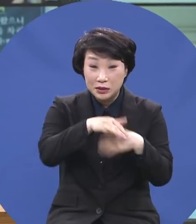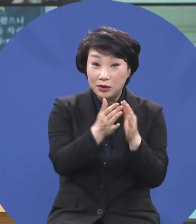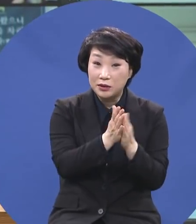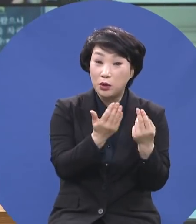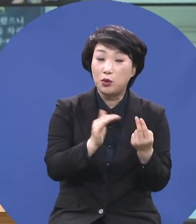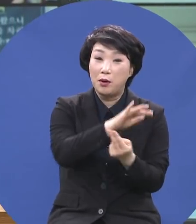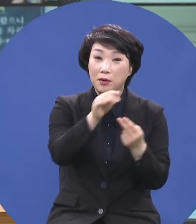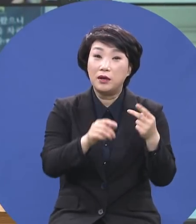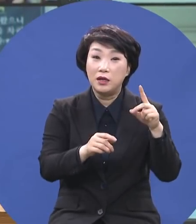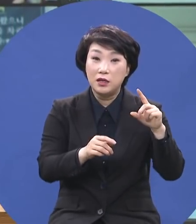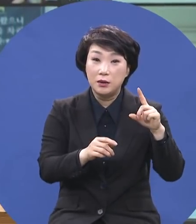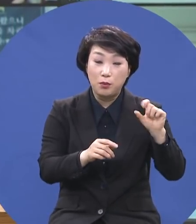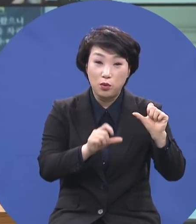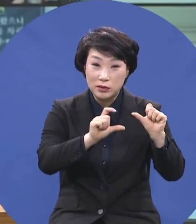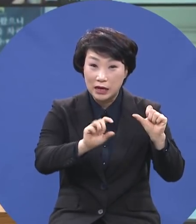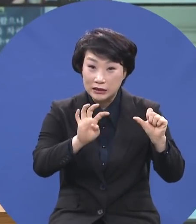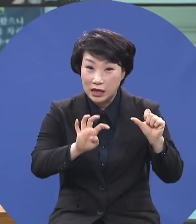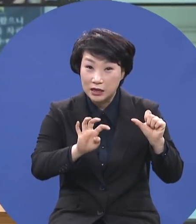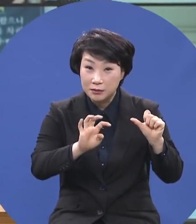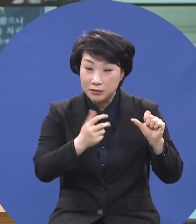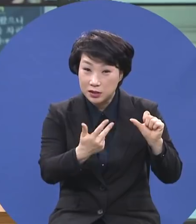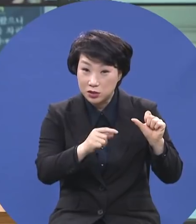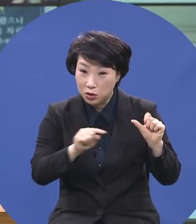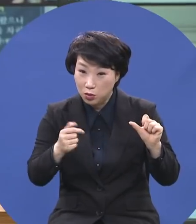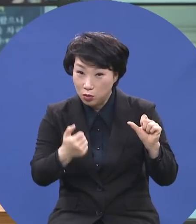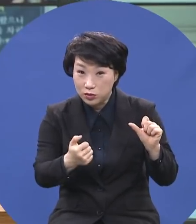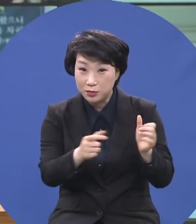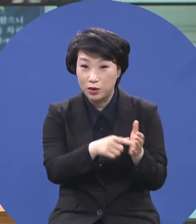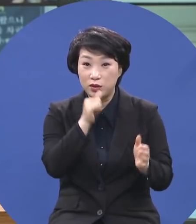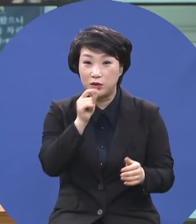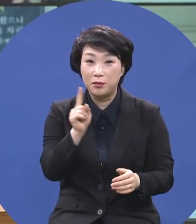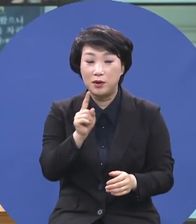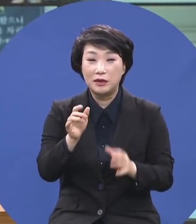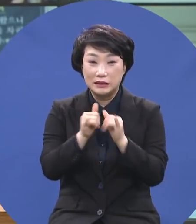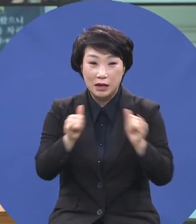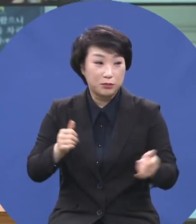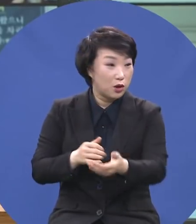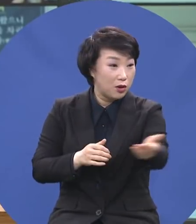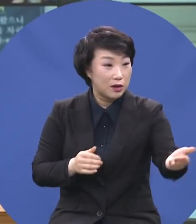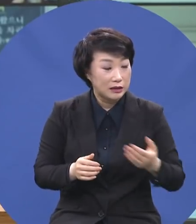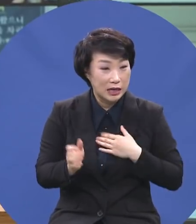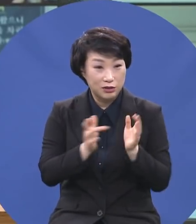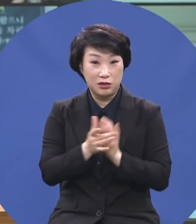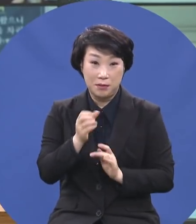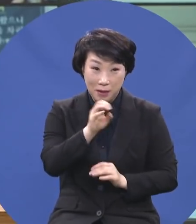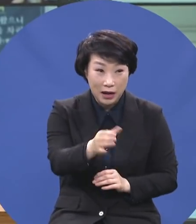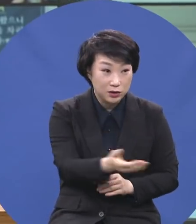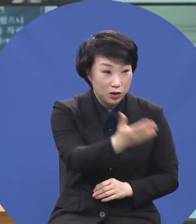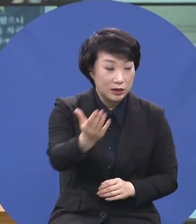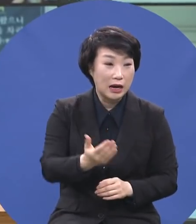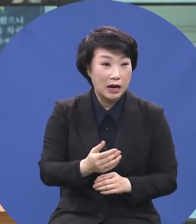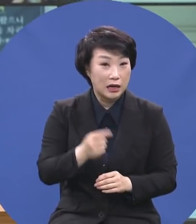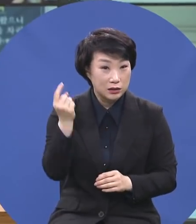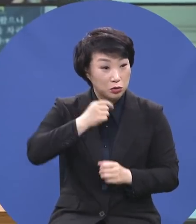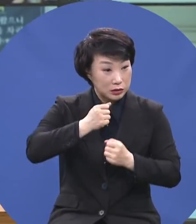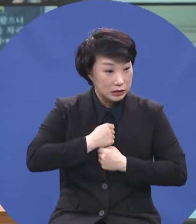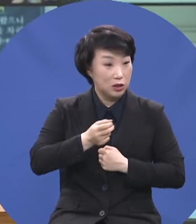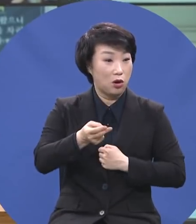12장 47절 50절에 사람이 내 말을 듣고